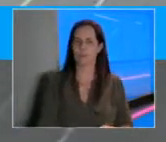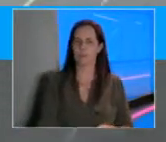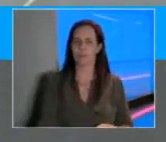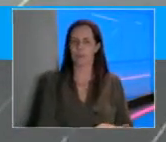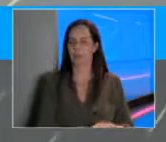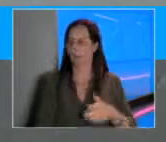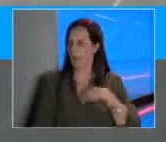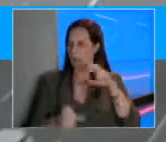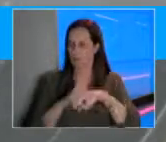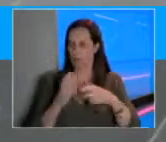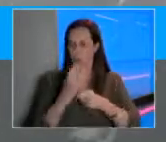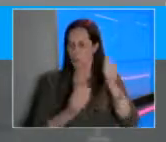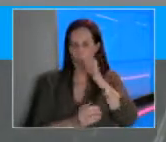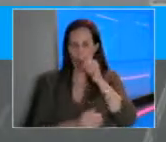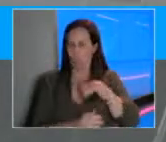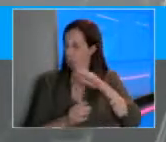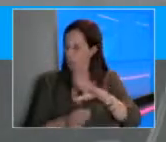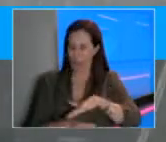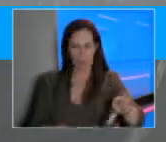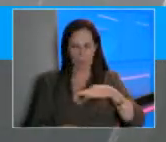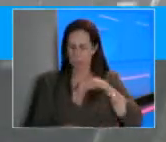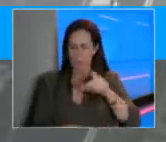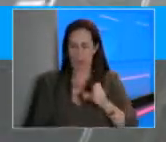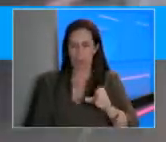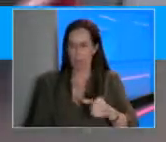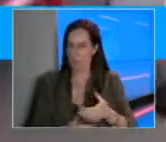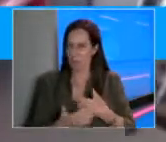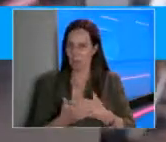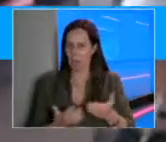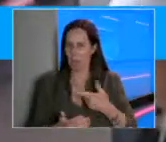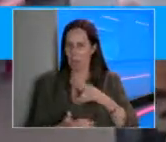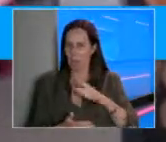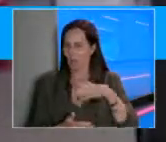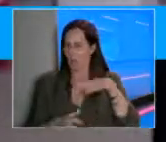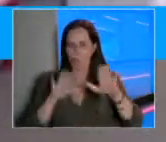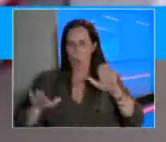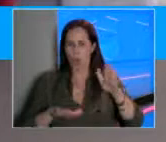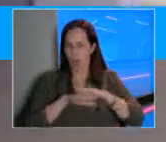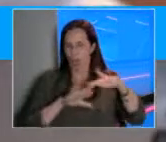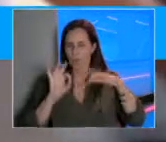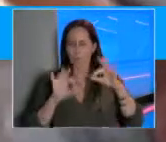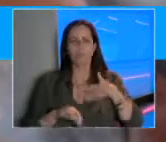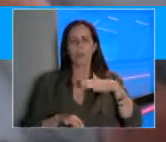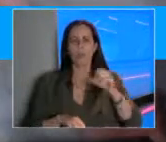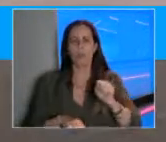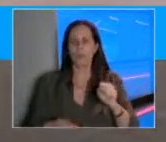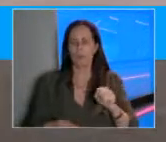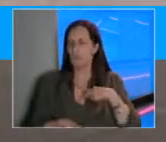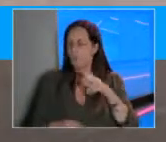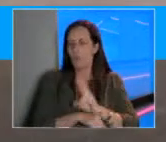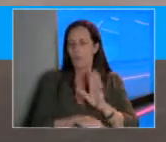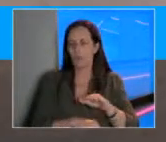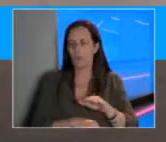נוסע בתחבורה הציבורית כל יום, ואני נוסע גם עם הילדות שלי לגן. אין, אני לא נוגע בהרבה דברים. הדבר היחיד שאני נוגע בו, וגם זה בזהירות,